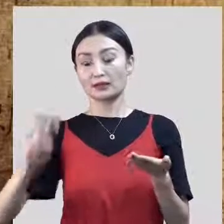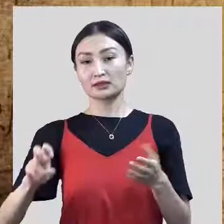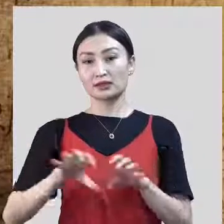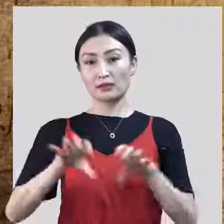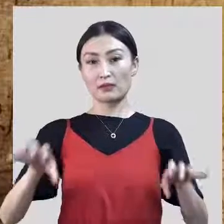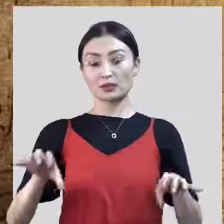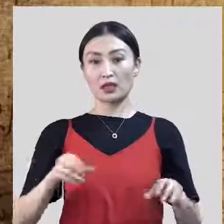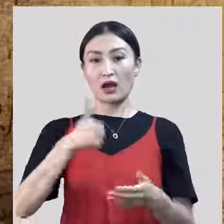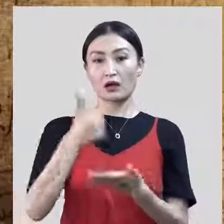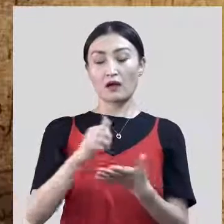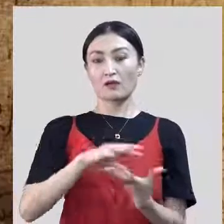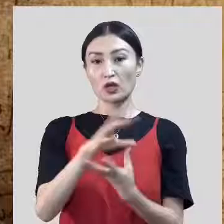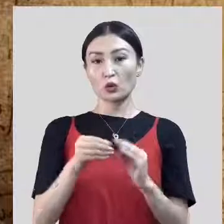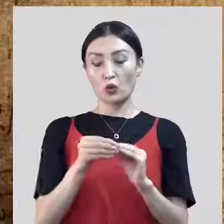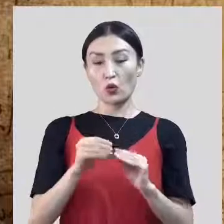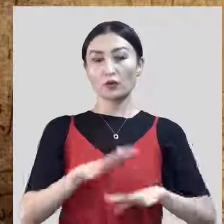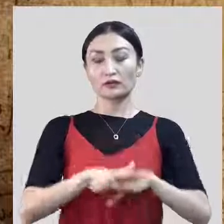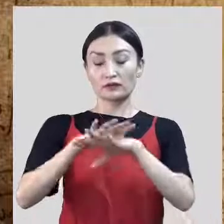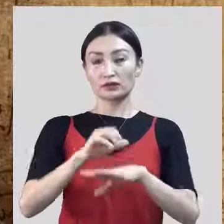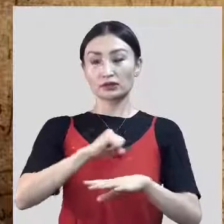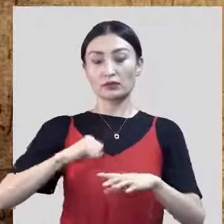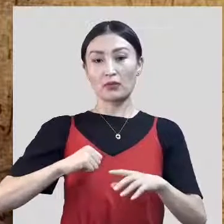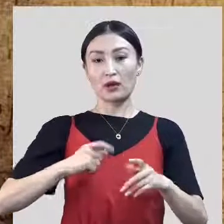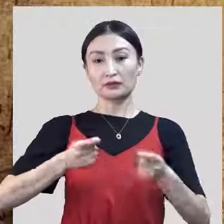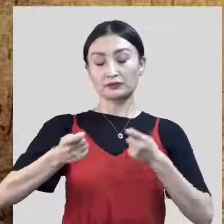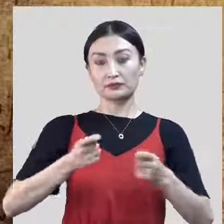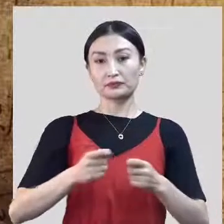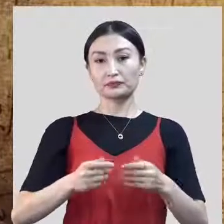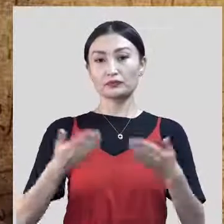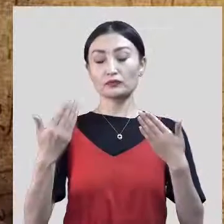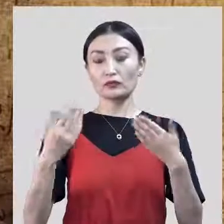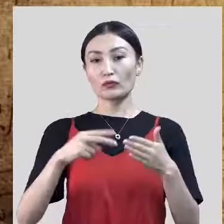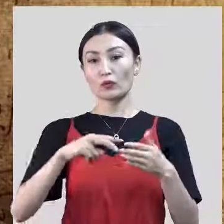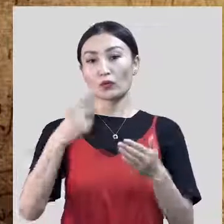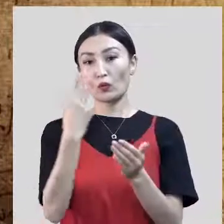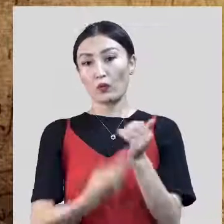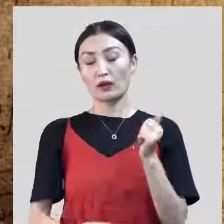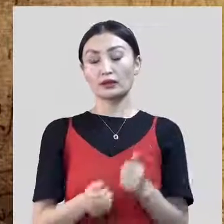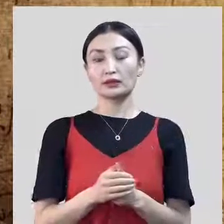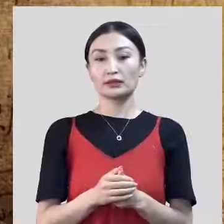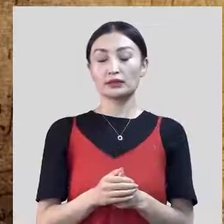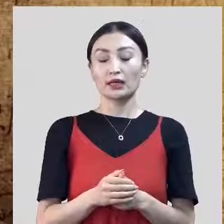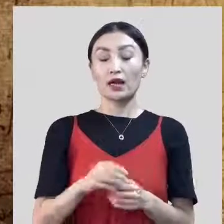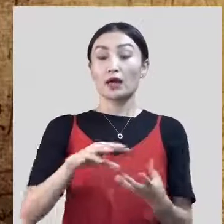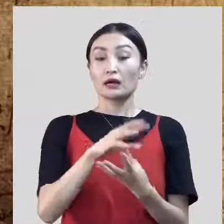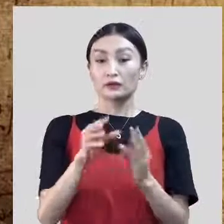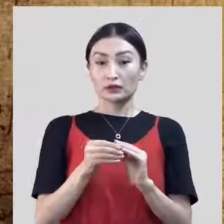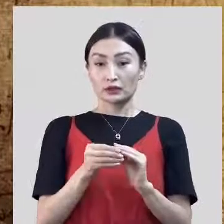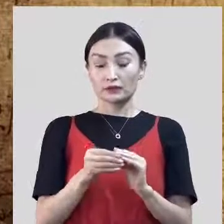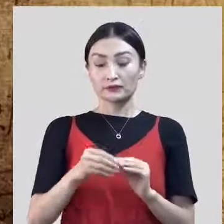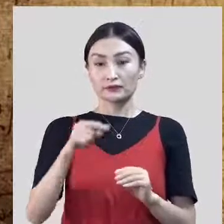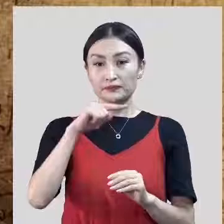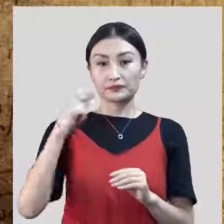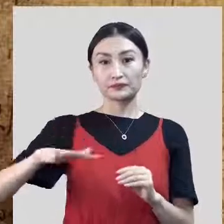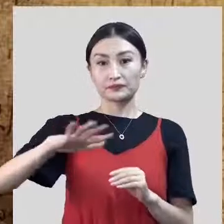главный итог революции самодержавия в россии пола в результате в